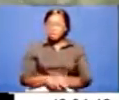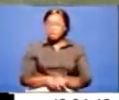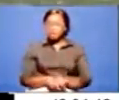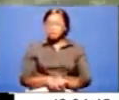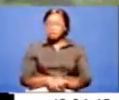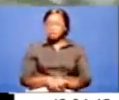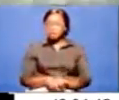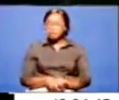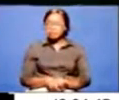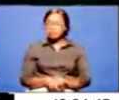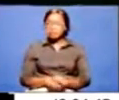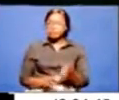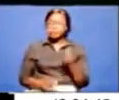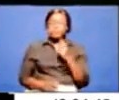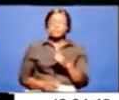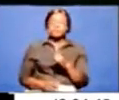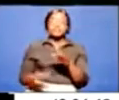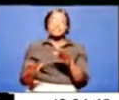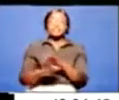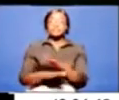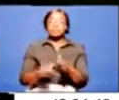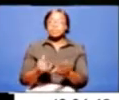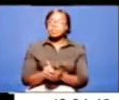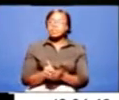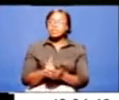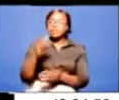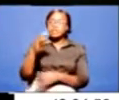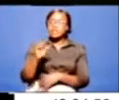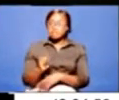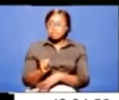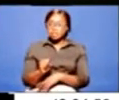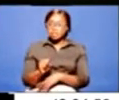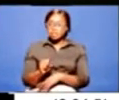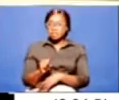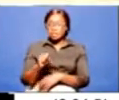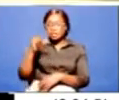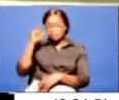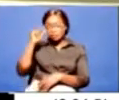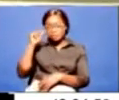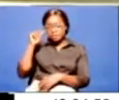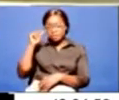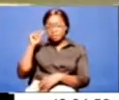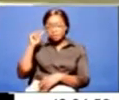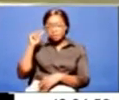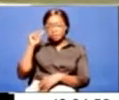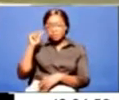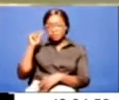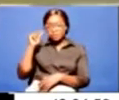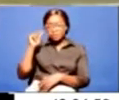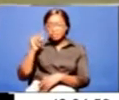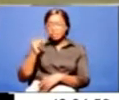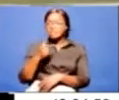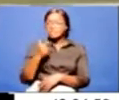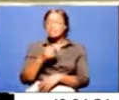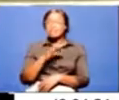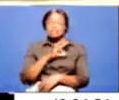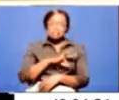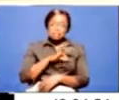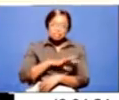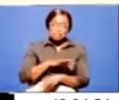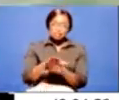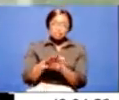Naibu msaidizi wa masuala ya uvuvi katika taasisi ya Kemfri huko Mombasa, Daktari David Mirera, amesema kuwa mapato ya ufugaji samaki